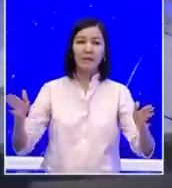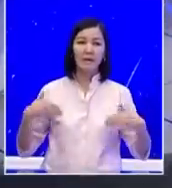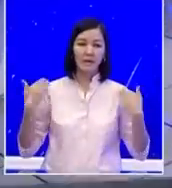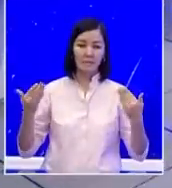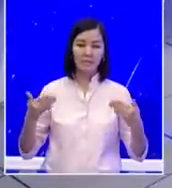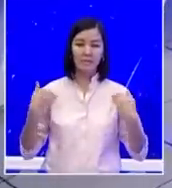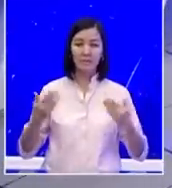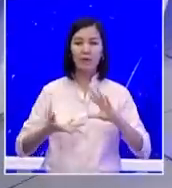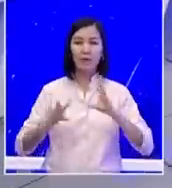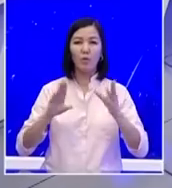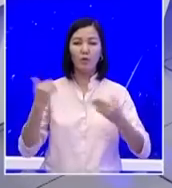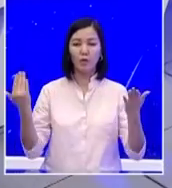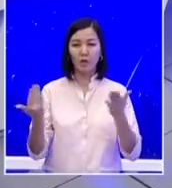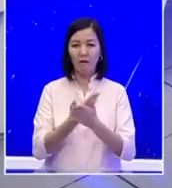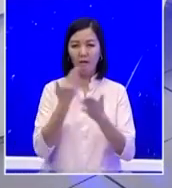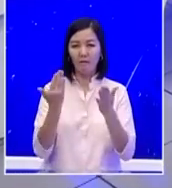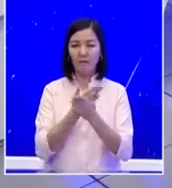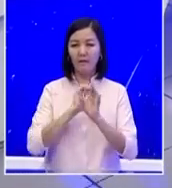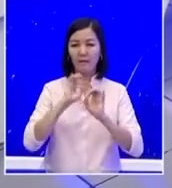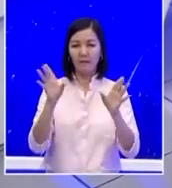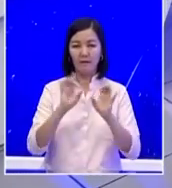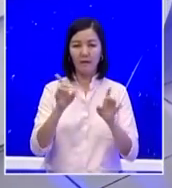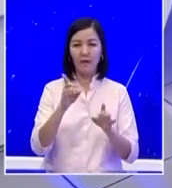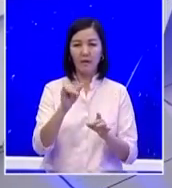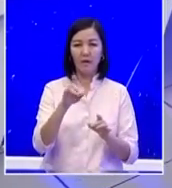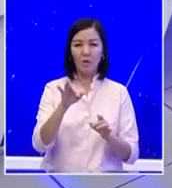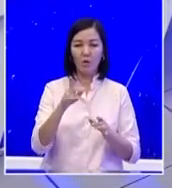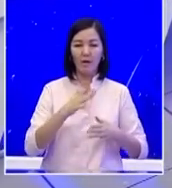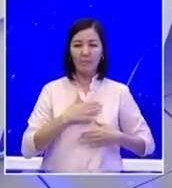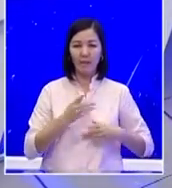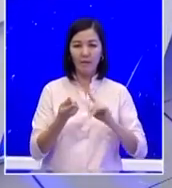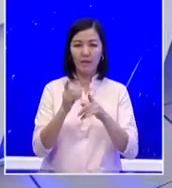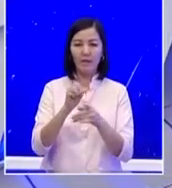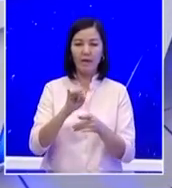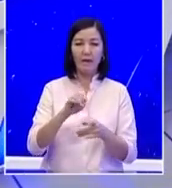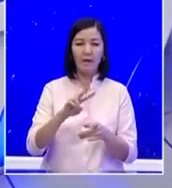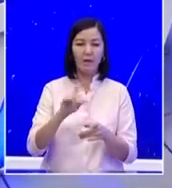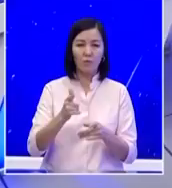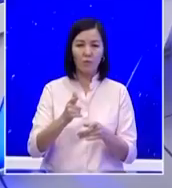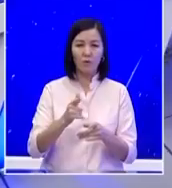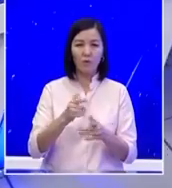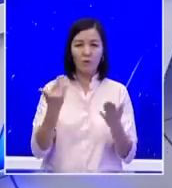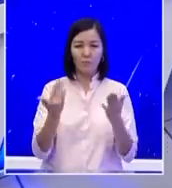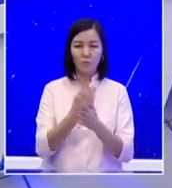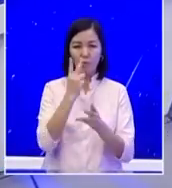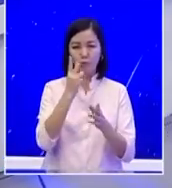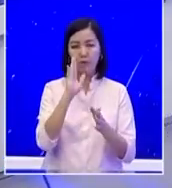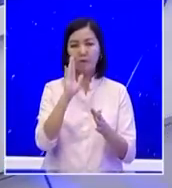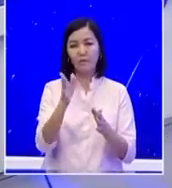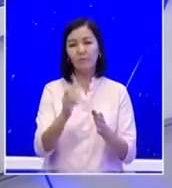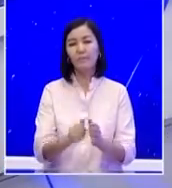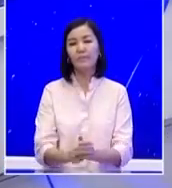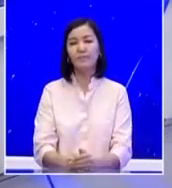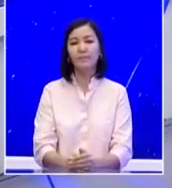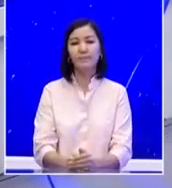Гаухар Мусадар аймақтың бастарын асында қортынды жаңалықтар студияда ақпараттар легмен Гаухар Муса, сурда аудармада Айгүл Жұмаш қызы. Қымбатты көрермен